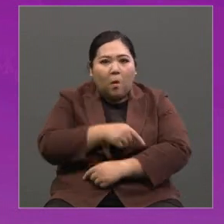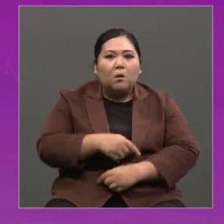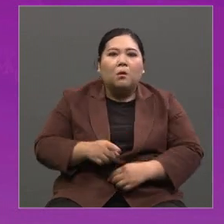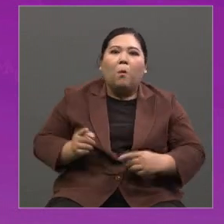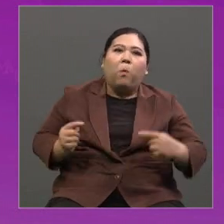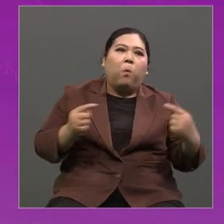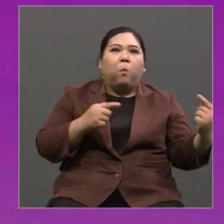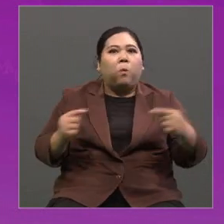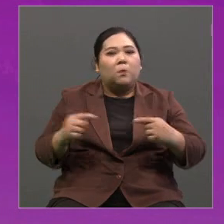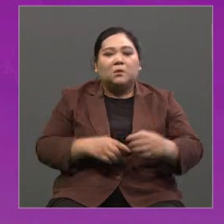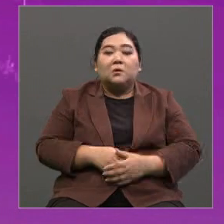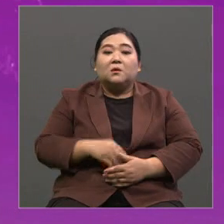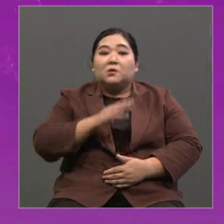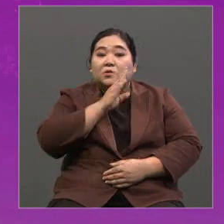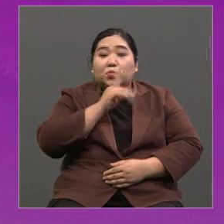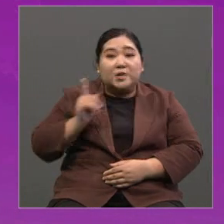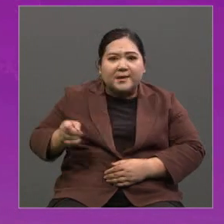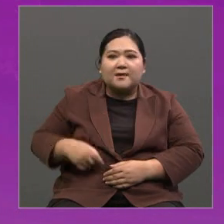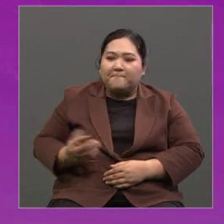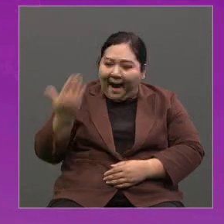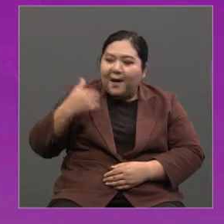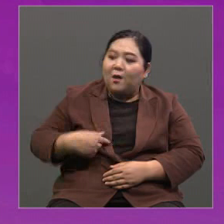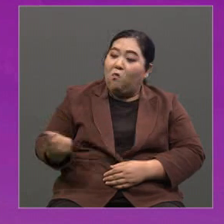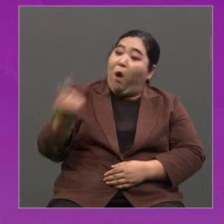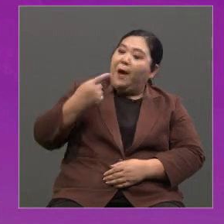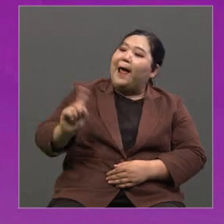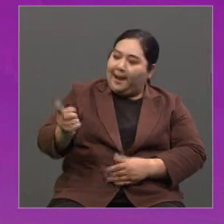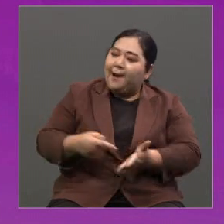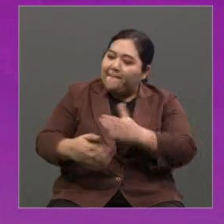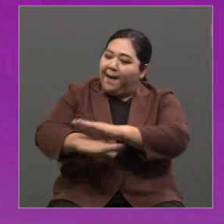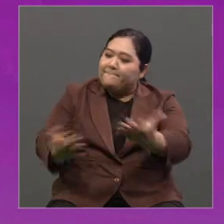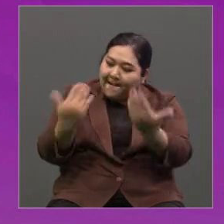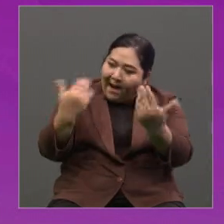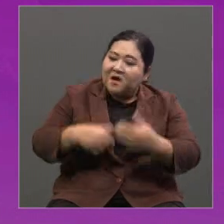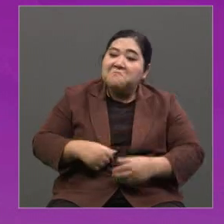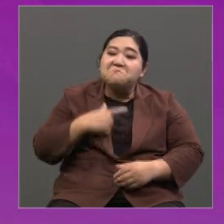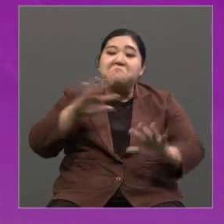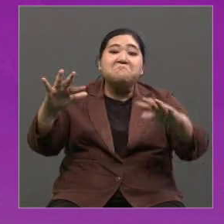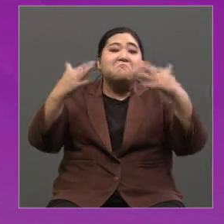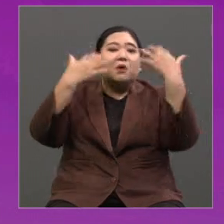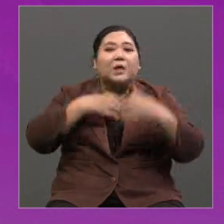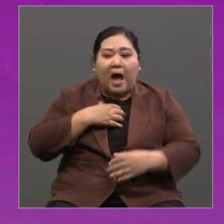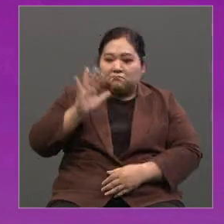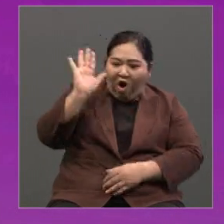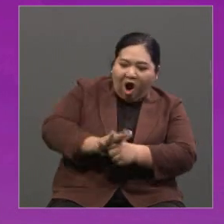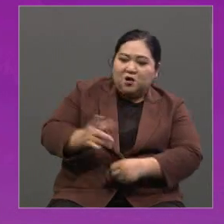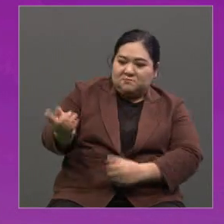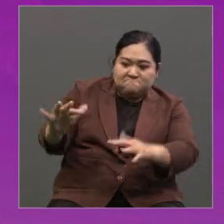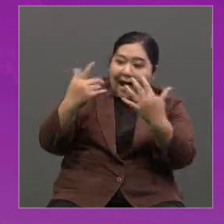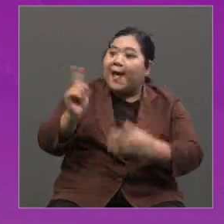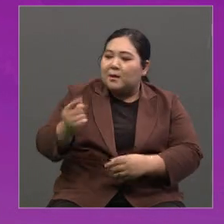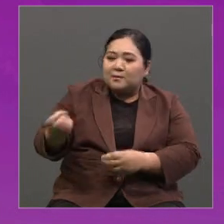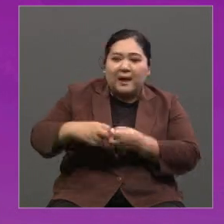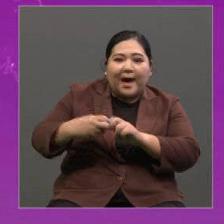เพราะว่าถ้าทนายตั้มถ้าจะเปิดเปิดมาให้เต็มที่เลยอย่าได้หาแสงหิวแสงไปทีละนิดทีละนิดทีละนิด